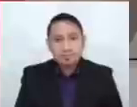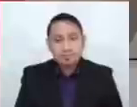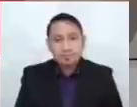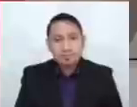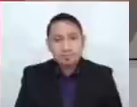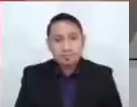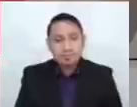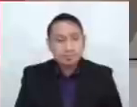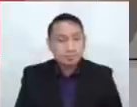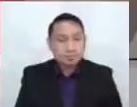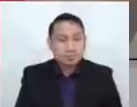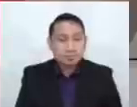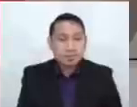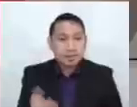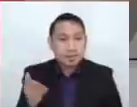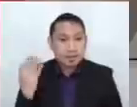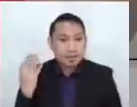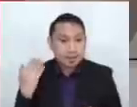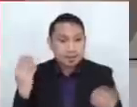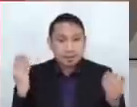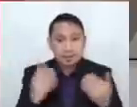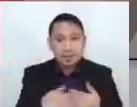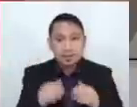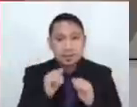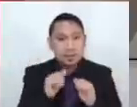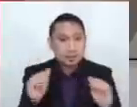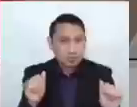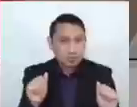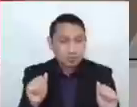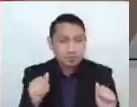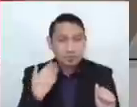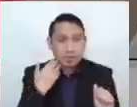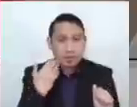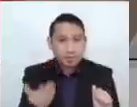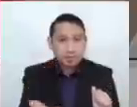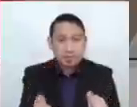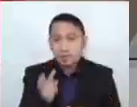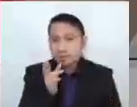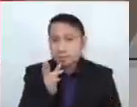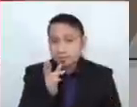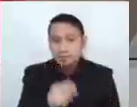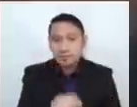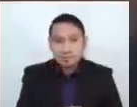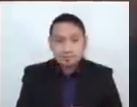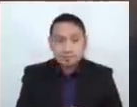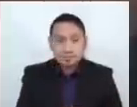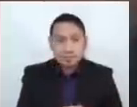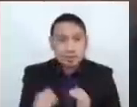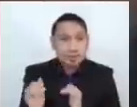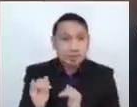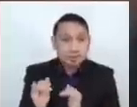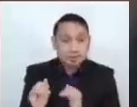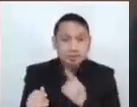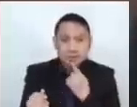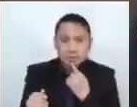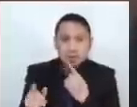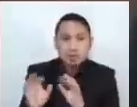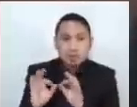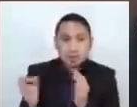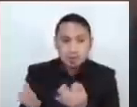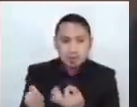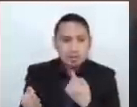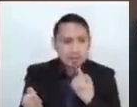Kagabi, inanunsyo ng pamilya Ramos ang pagpanaw ni dating Pangulong Fidel B. Ramos. Sa isang pahayag, sinabi ng pamilya na nagpapasalamat sila